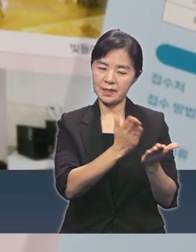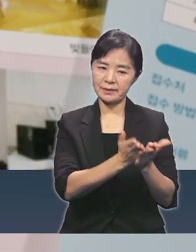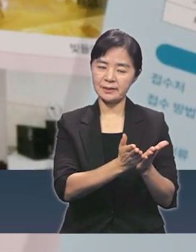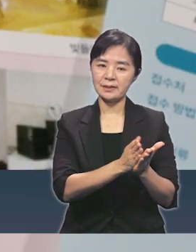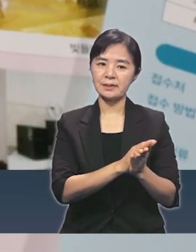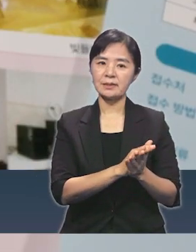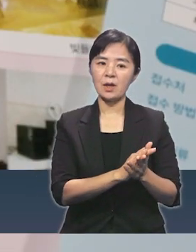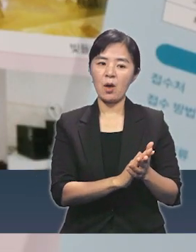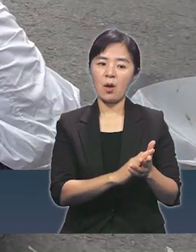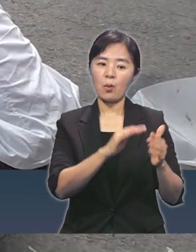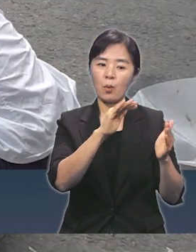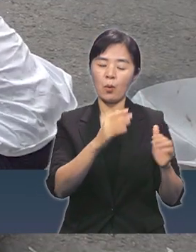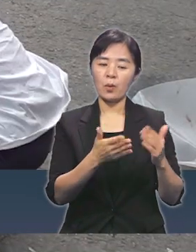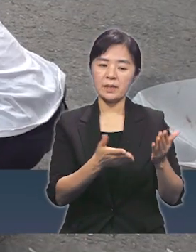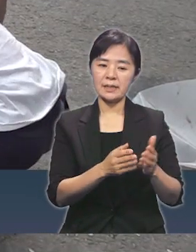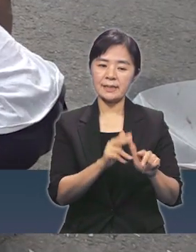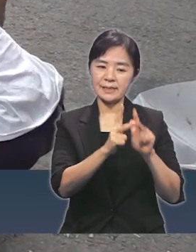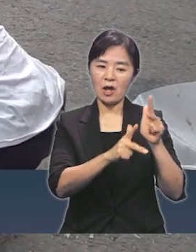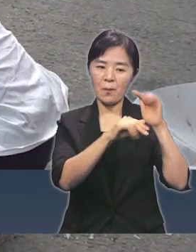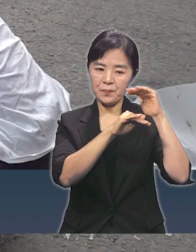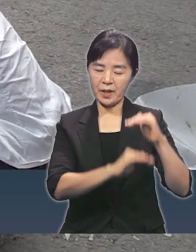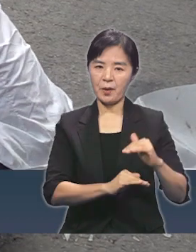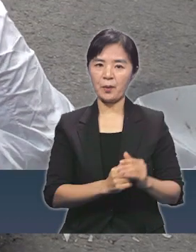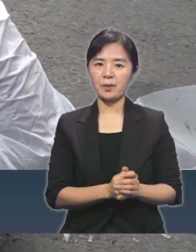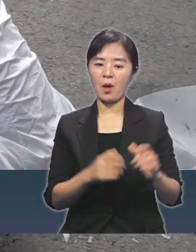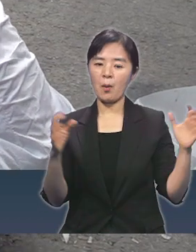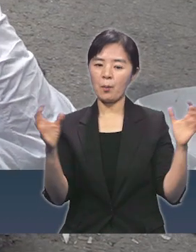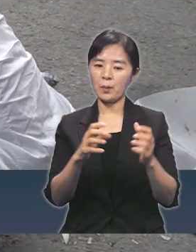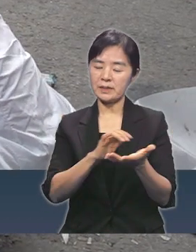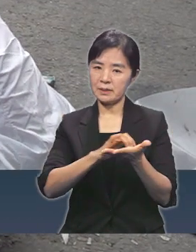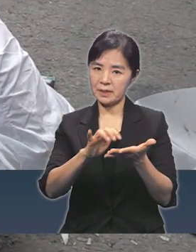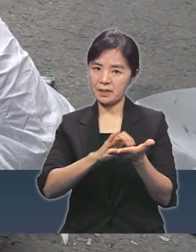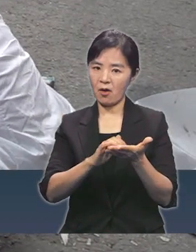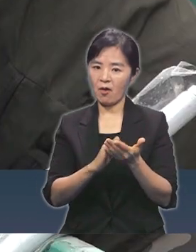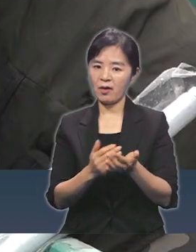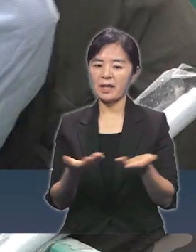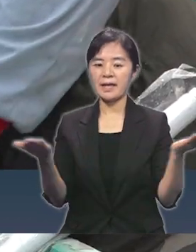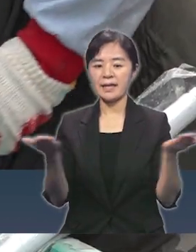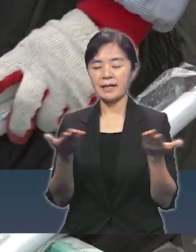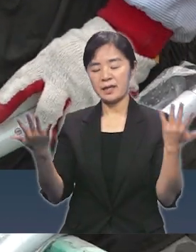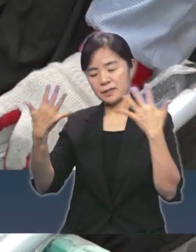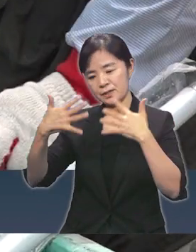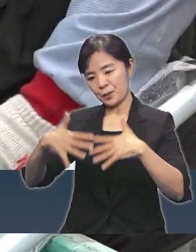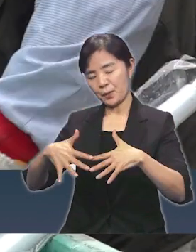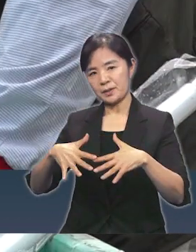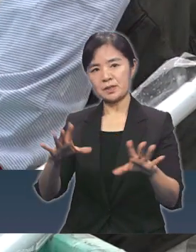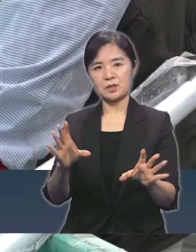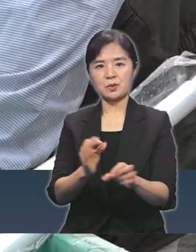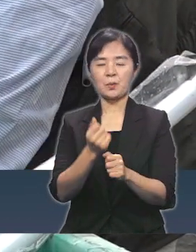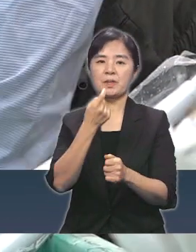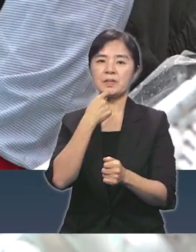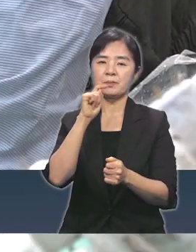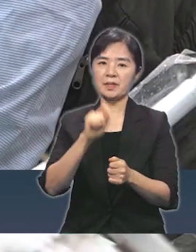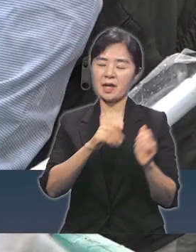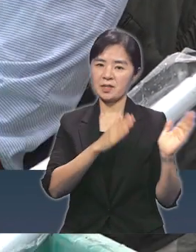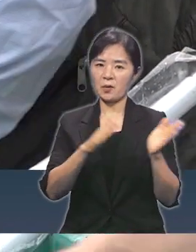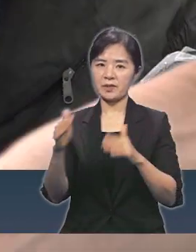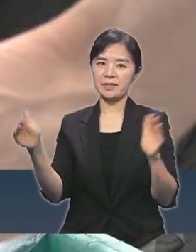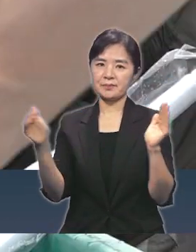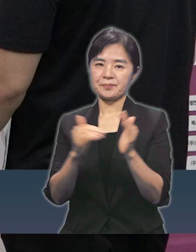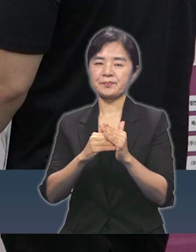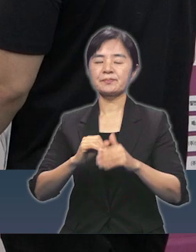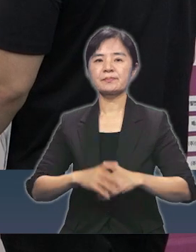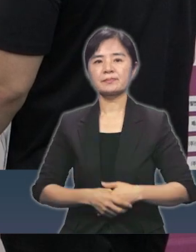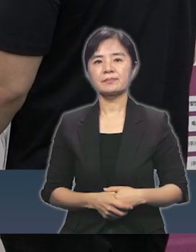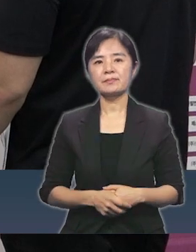구에서 모집하는 공공 일자리의 사업 내용 모집 인원과 근무 기간 조건 등을 한눈에 보기 쉽게